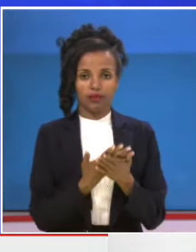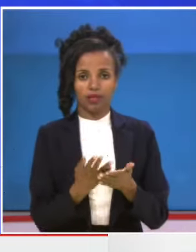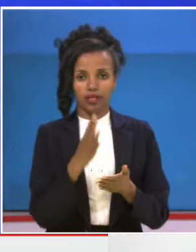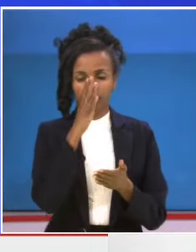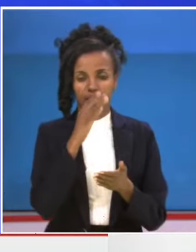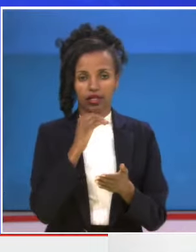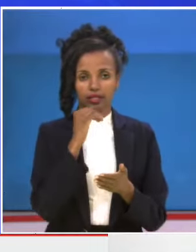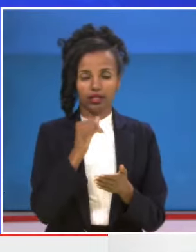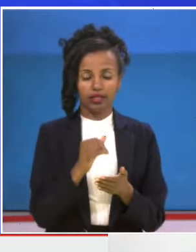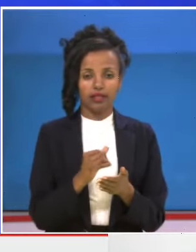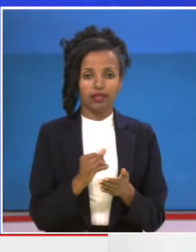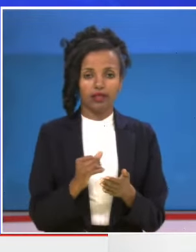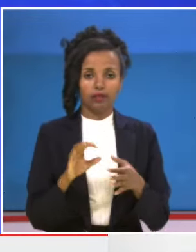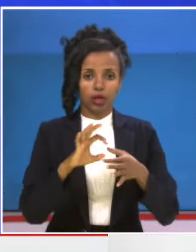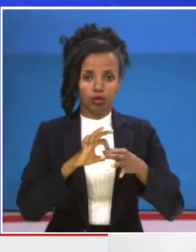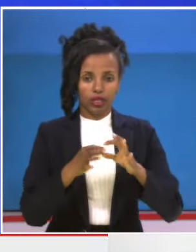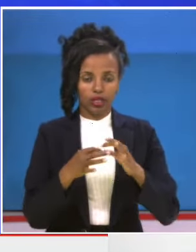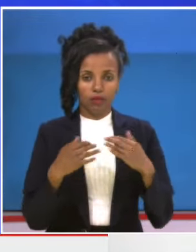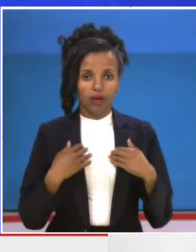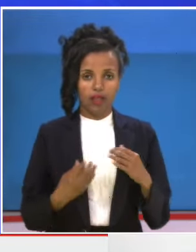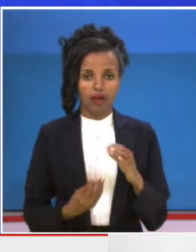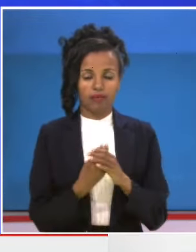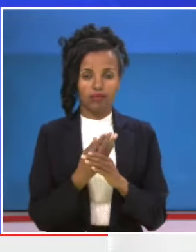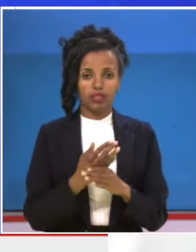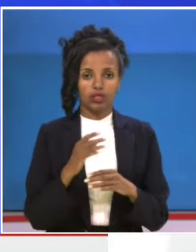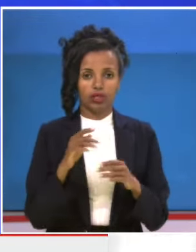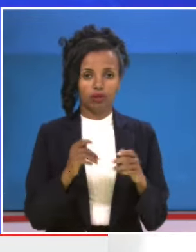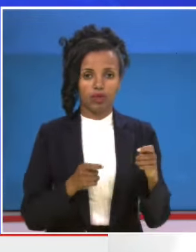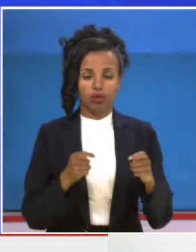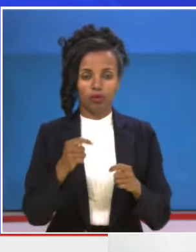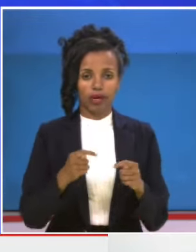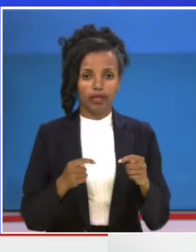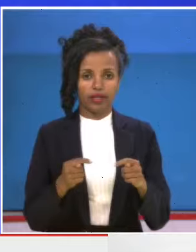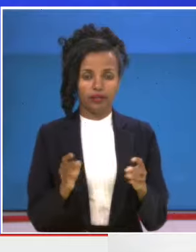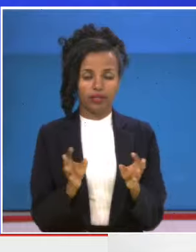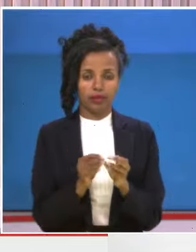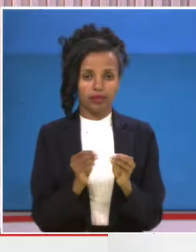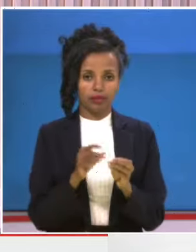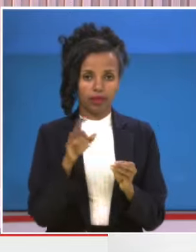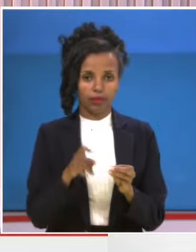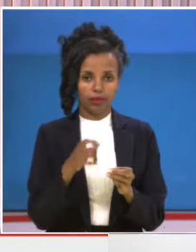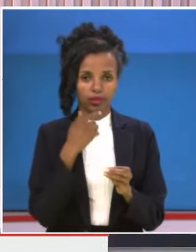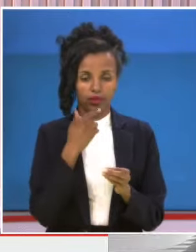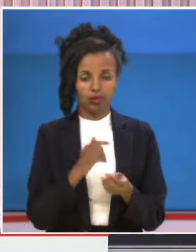እንዳይከሰት በኩታ ገጠም ያለን ምርት በኮምባይነር መሰብሰብ እንደሚገባ ማሳስበዋል።